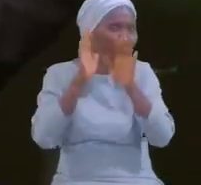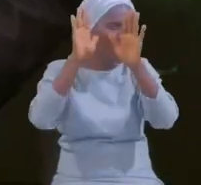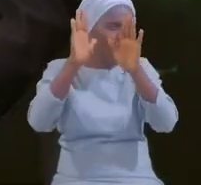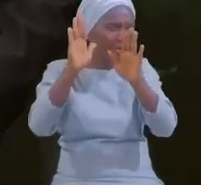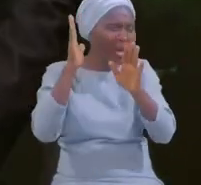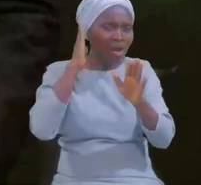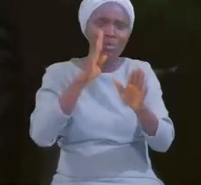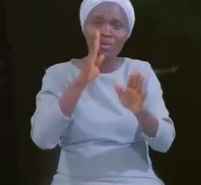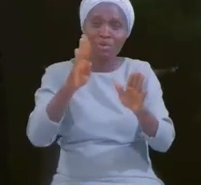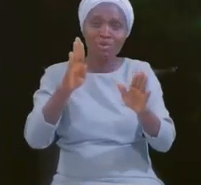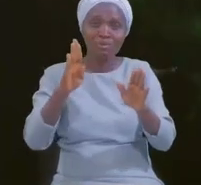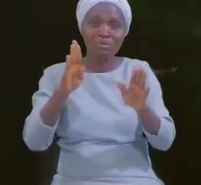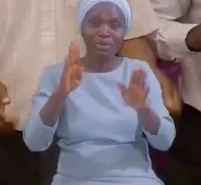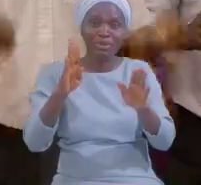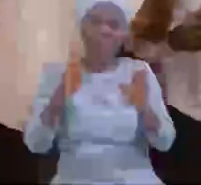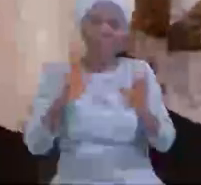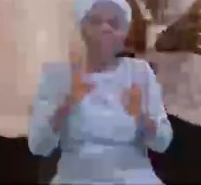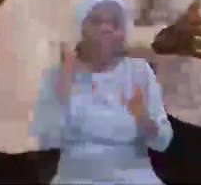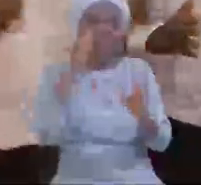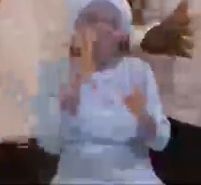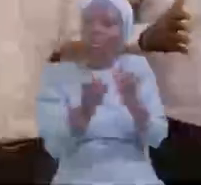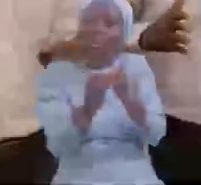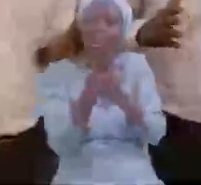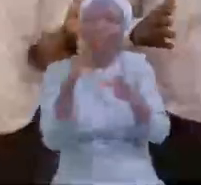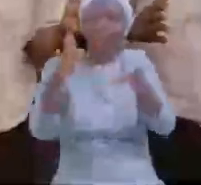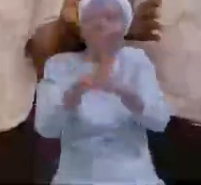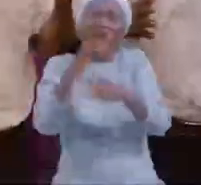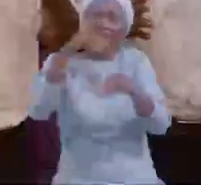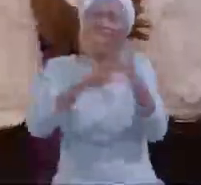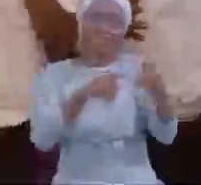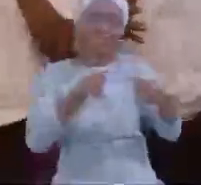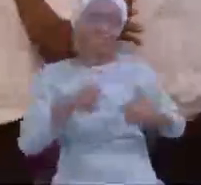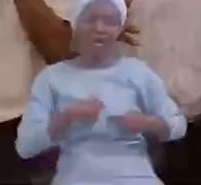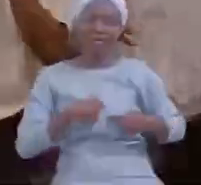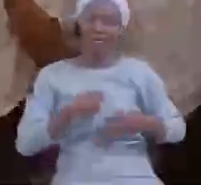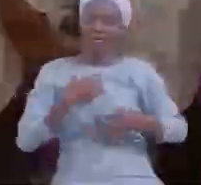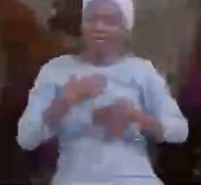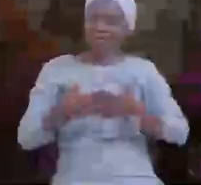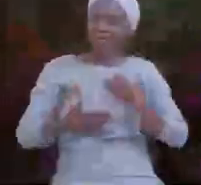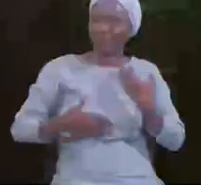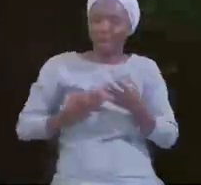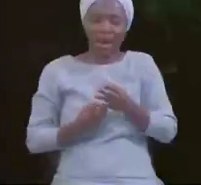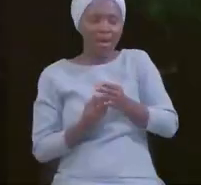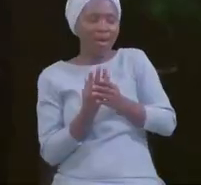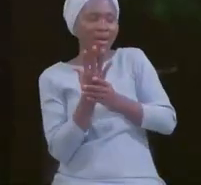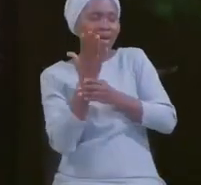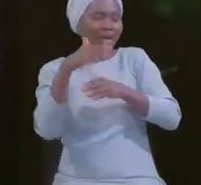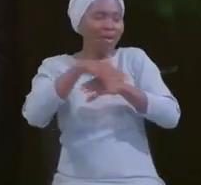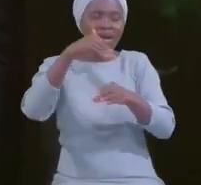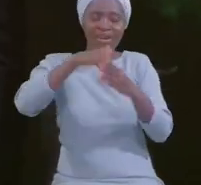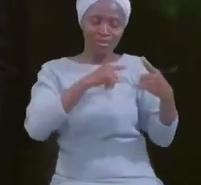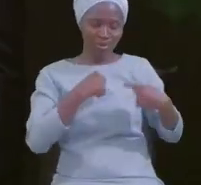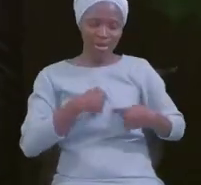ce miracle va s'abonder dans votre vie. La joie, la joie, la